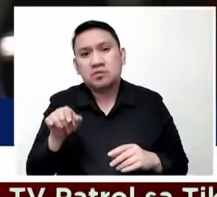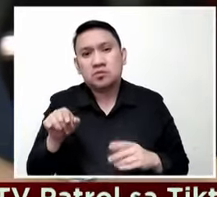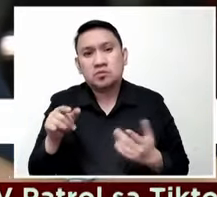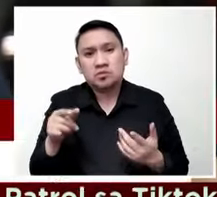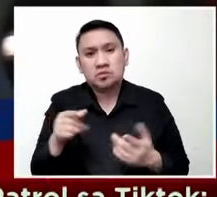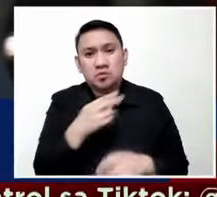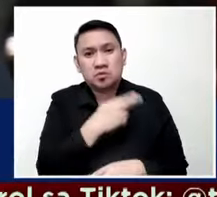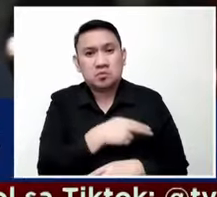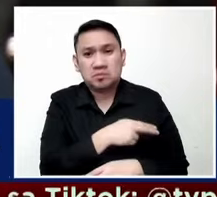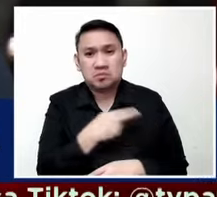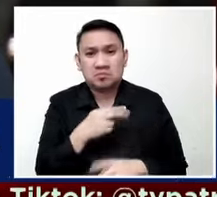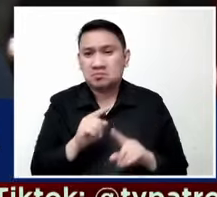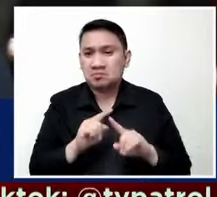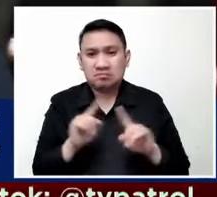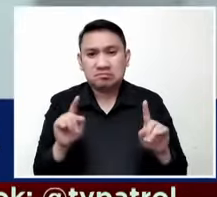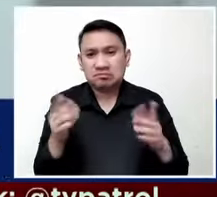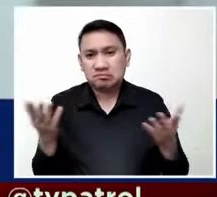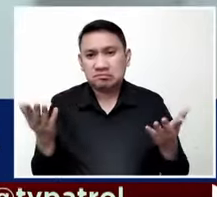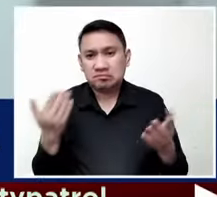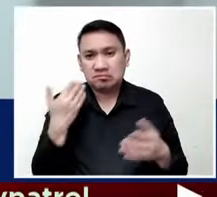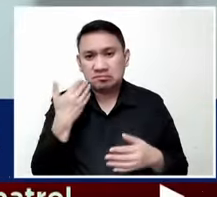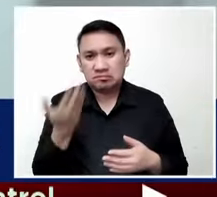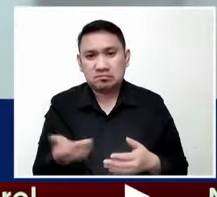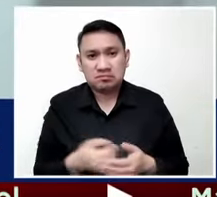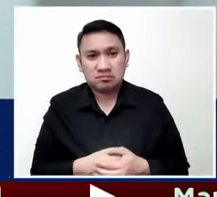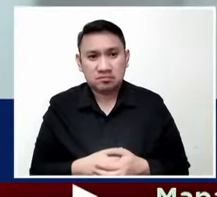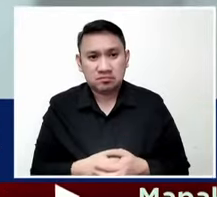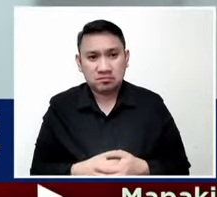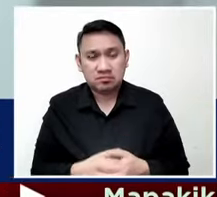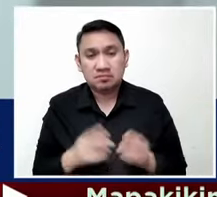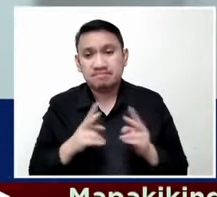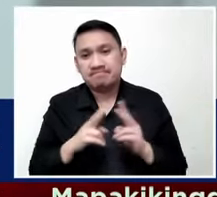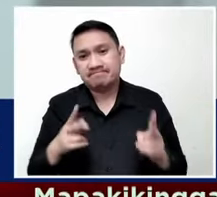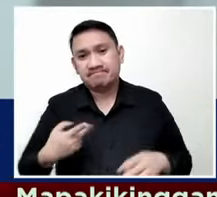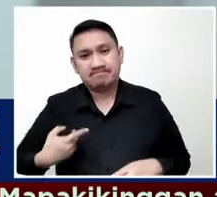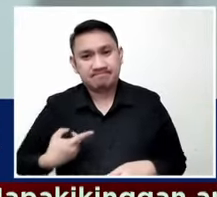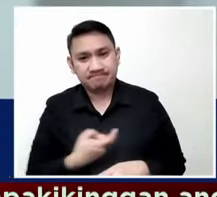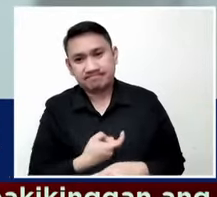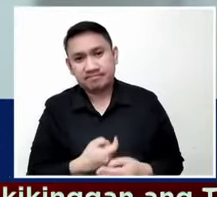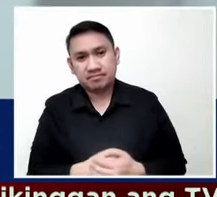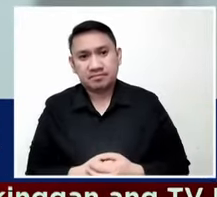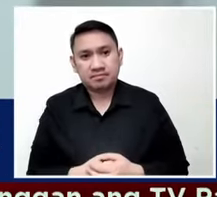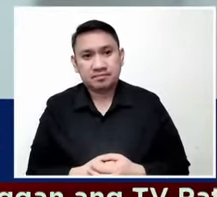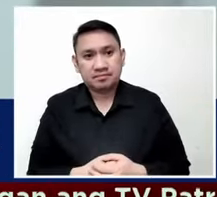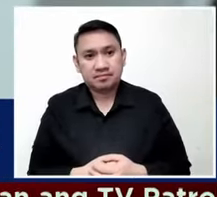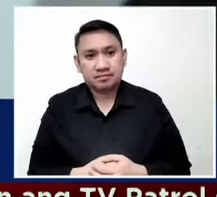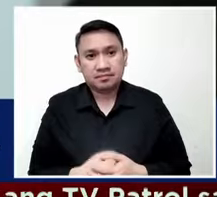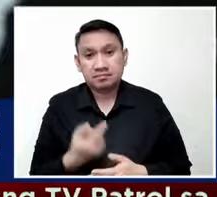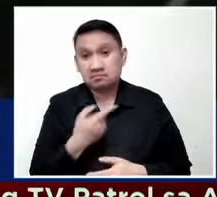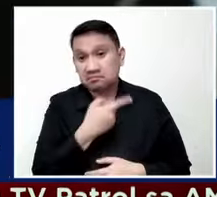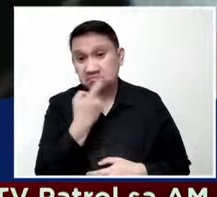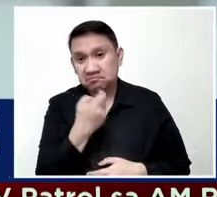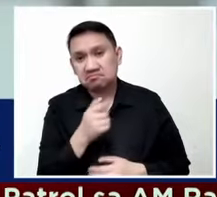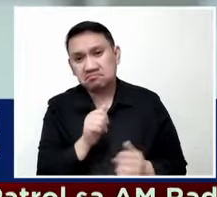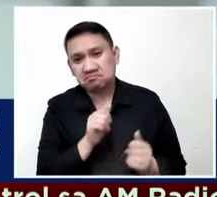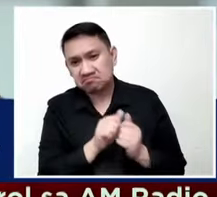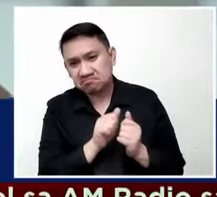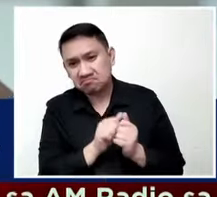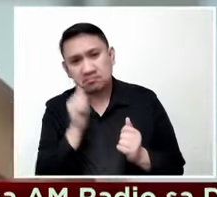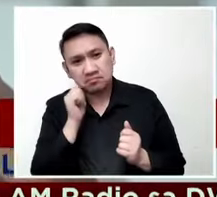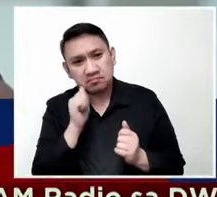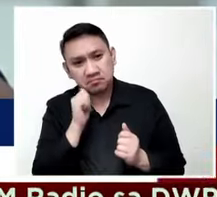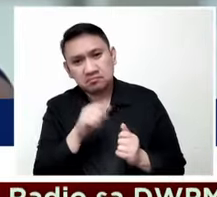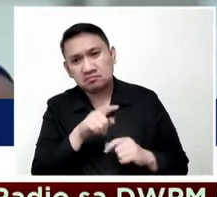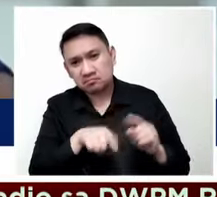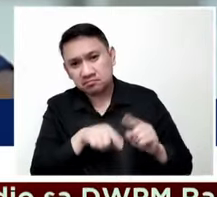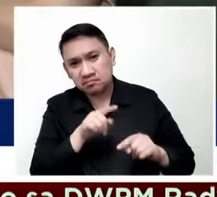kinaya ng ating fire volunteer po. Sakit po para sa amin. Lalo na ang tagal ng pinagsamaan namin. Almost 4 years